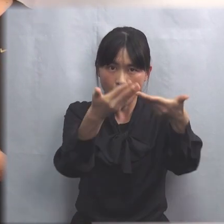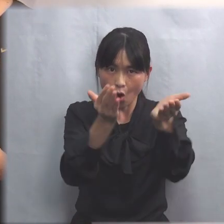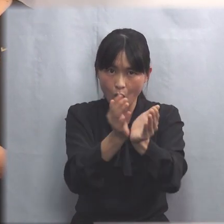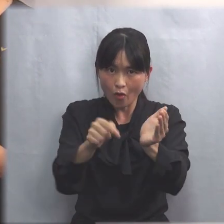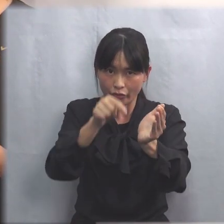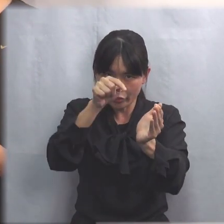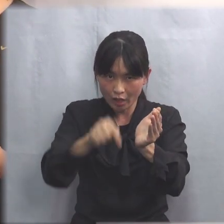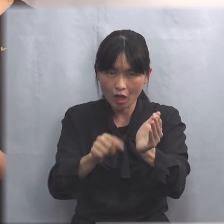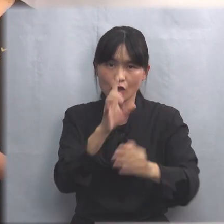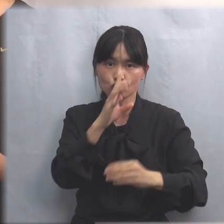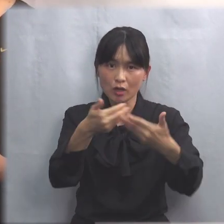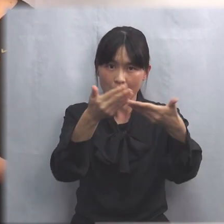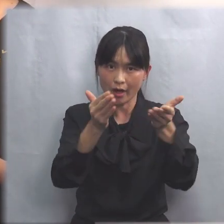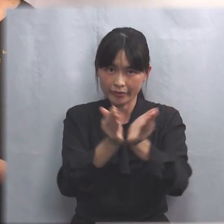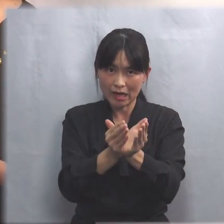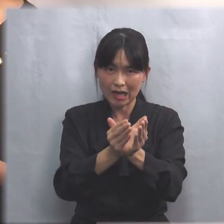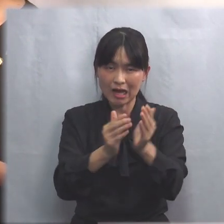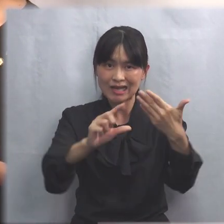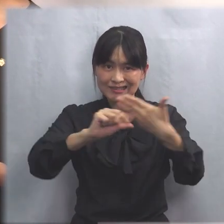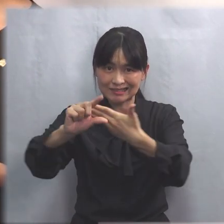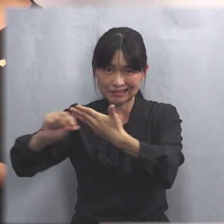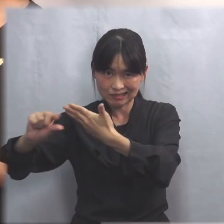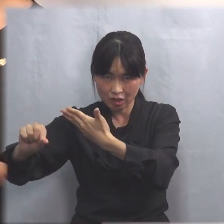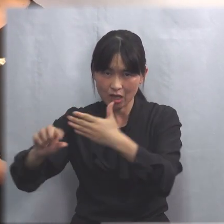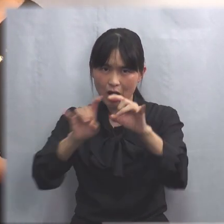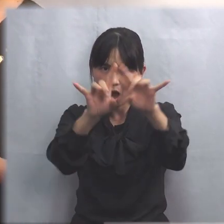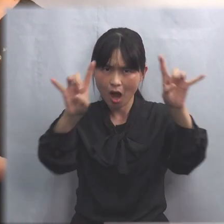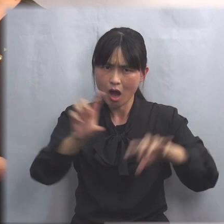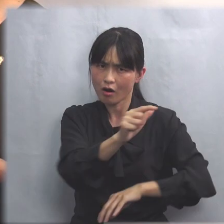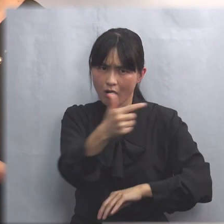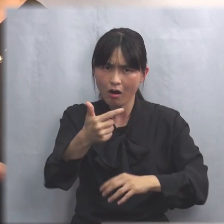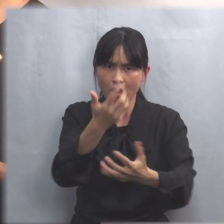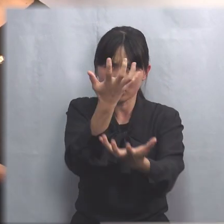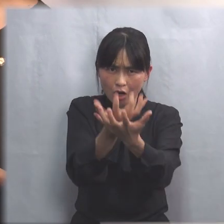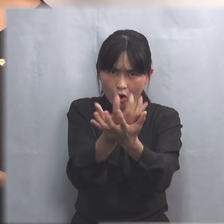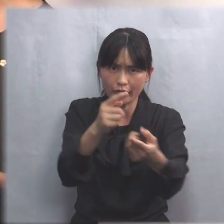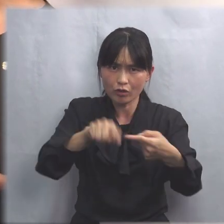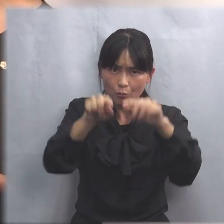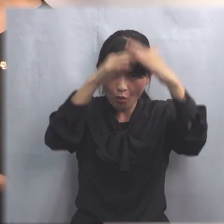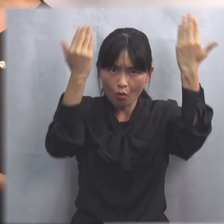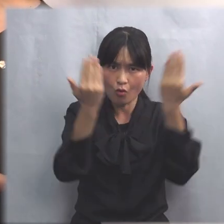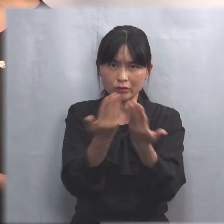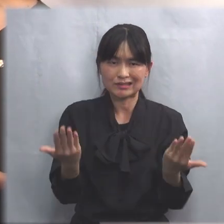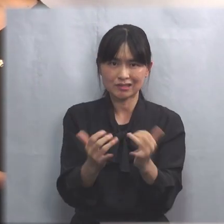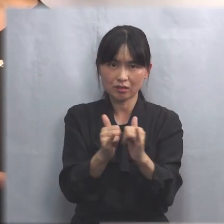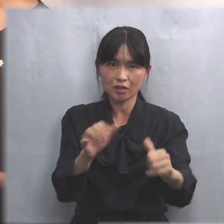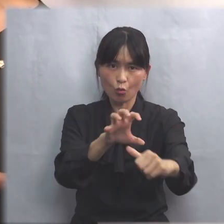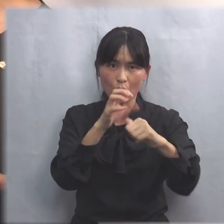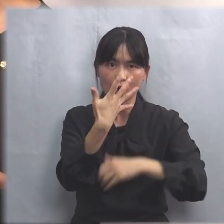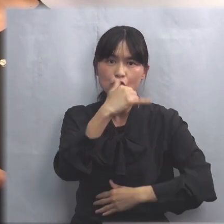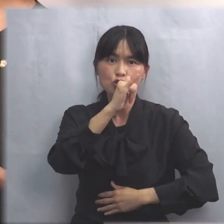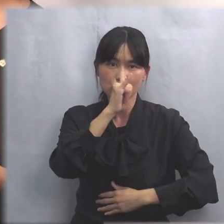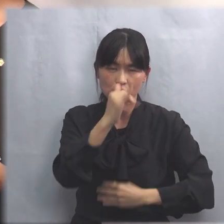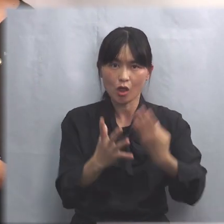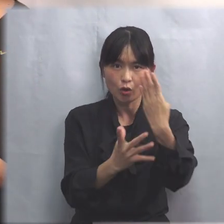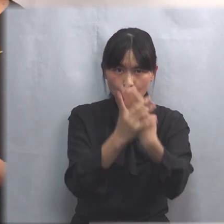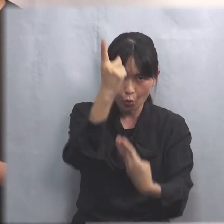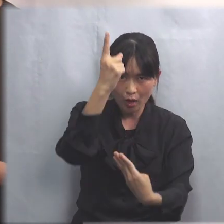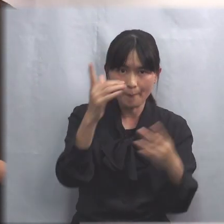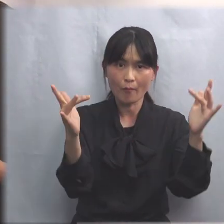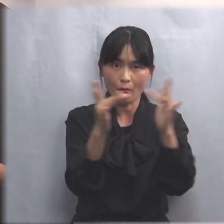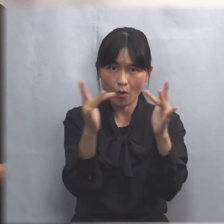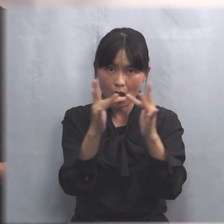원내와 중앙당 부서, 또 지역 당부에서 생성하는 각종 자료들을 모든 당직자들이 활용할 수 있는